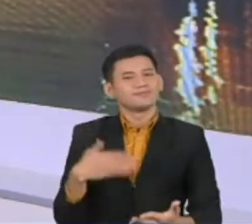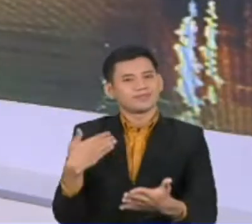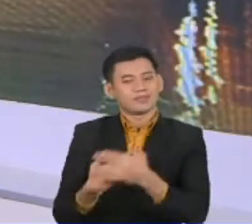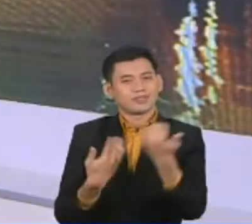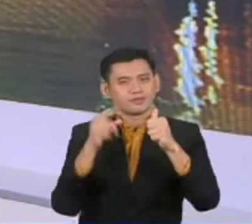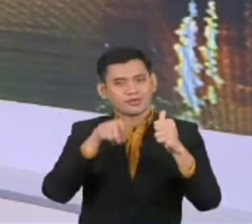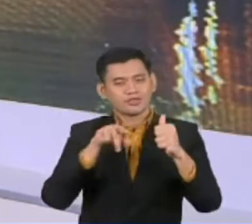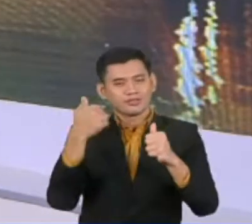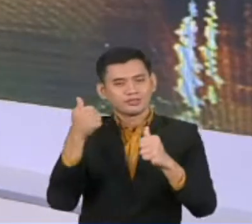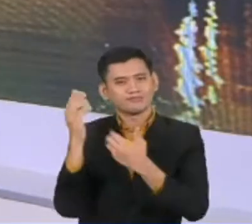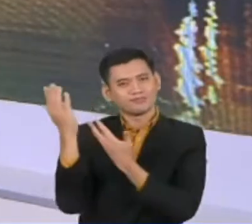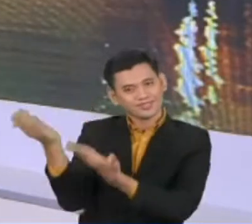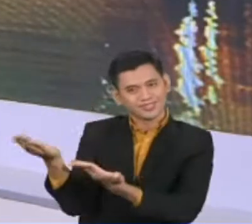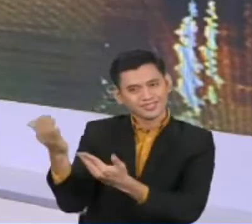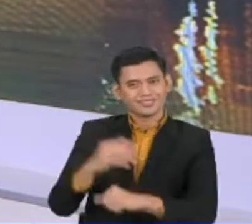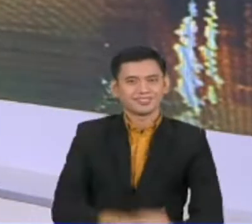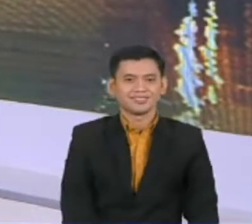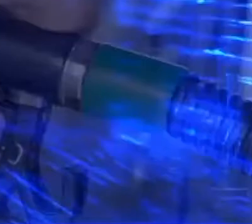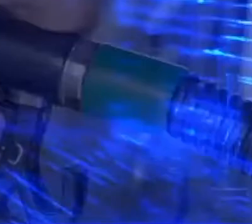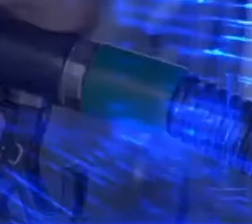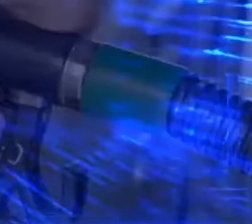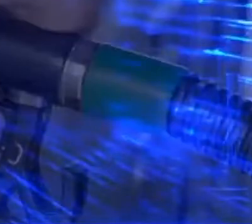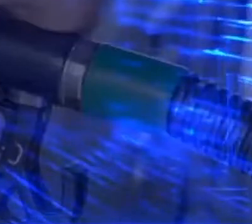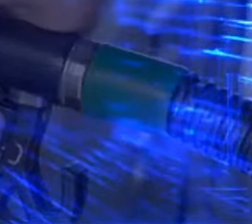10 Ogos.